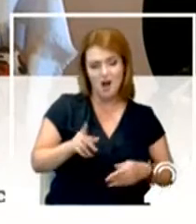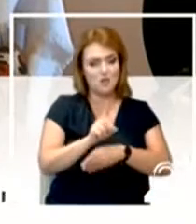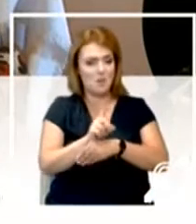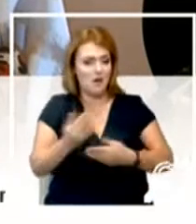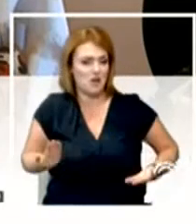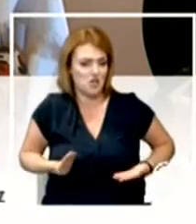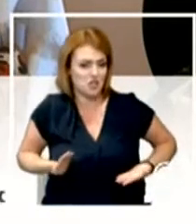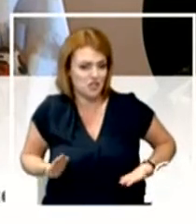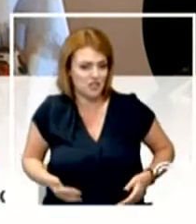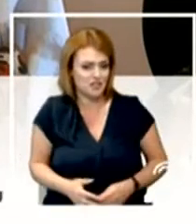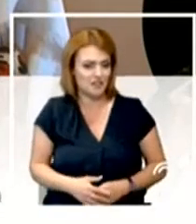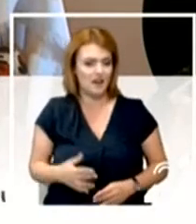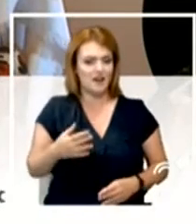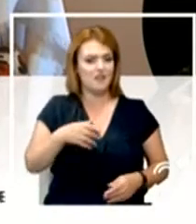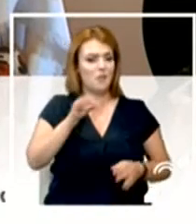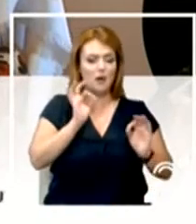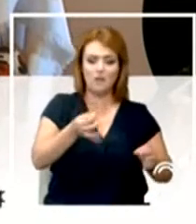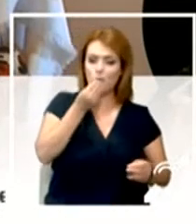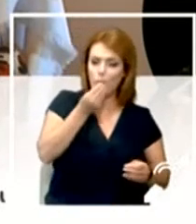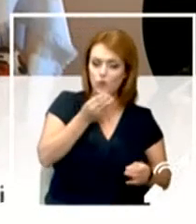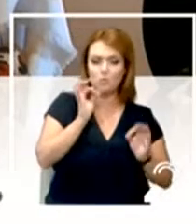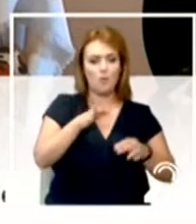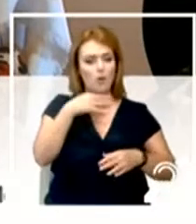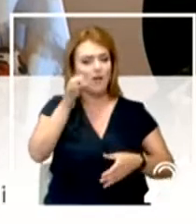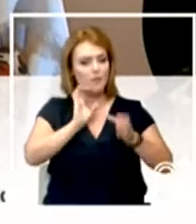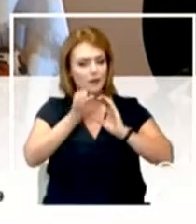sempre regolare nella sua vita, nel mangiare, nel bere,